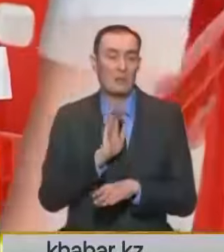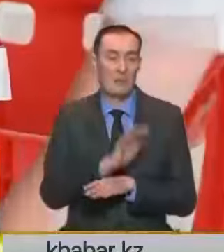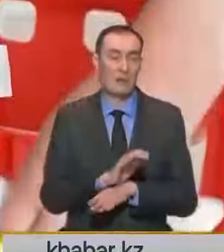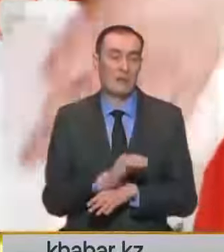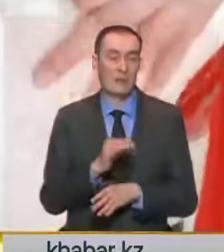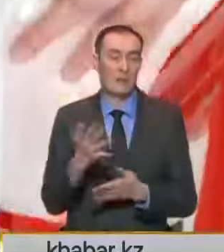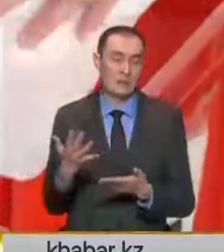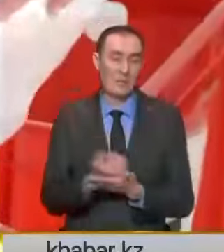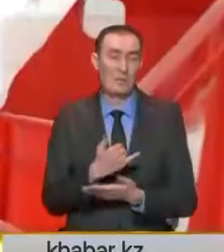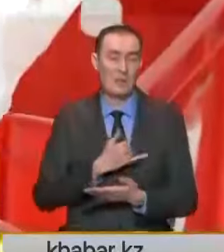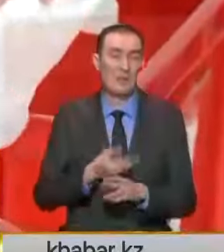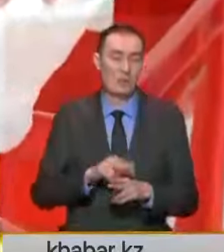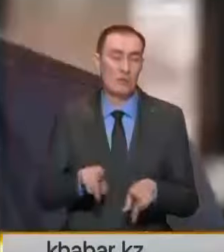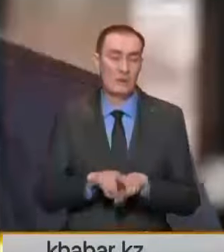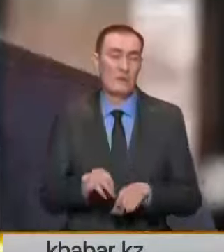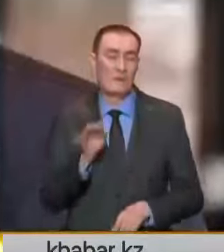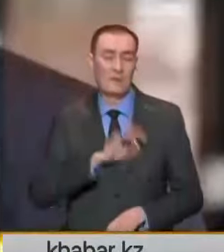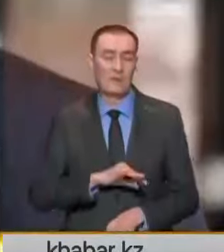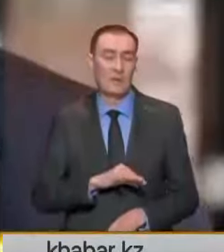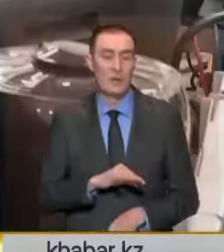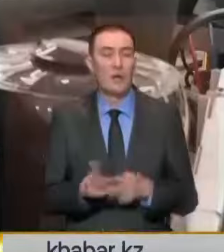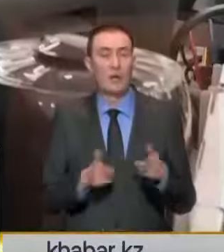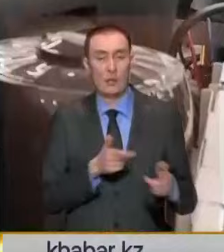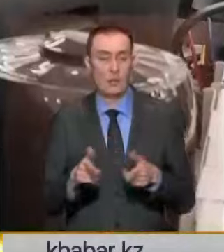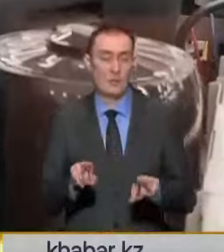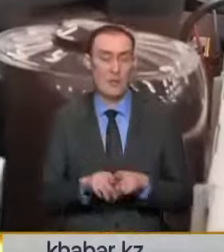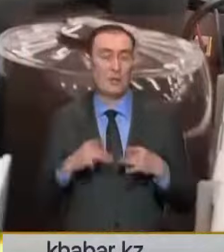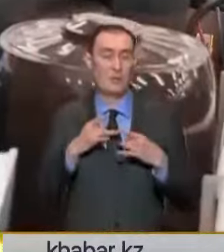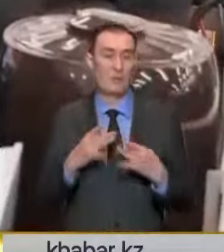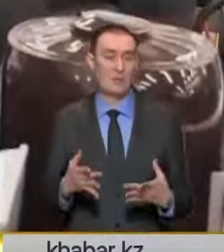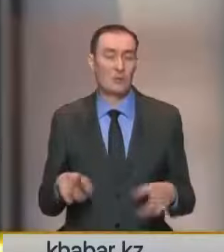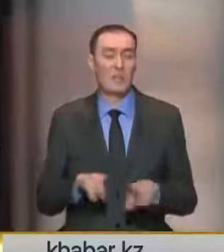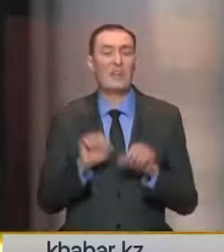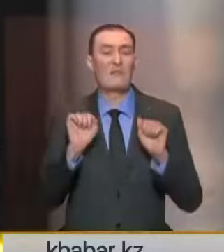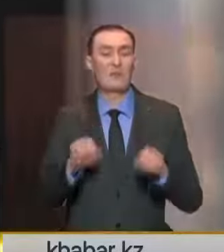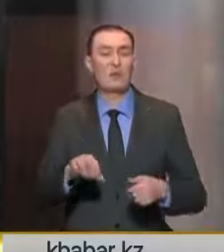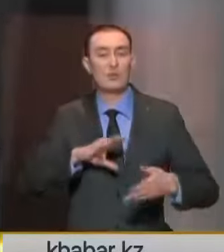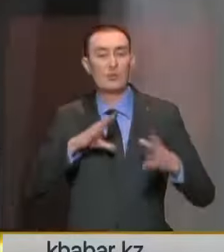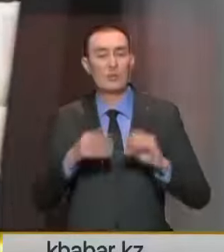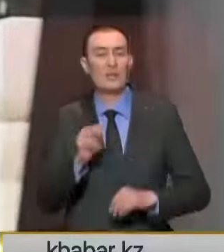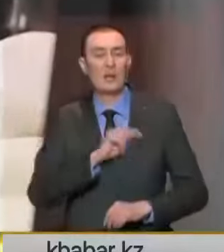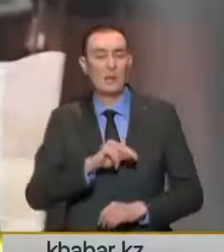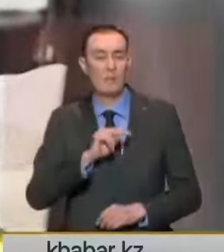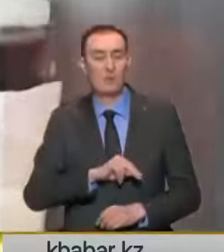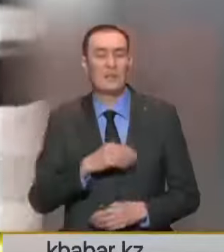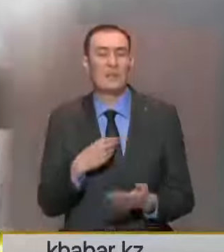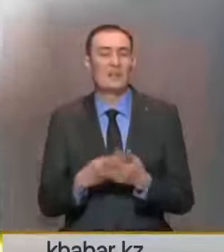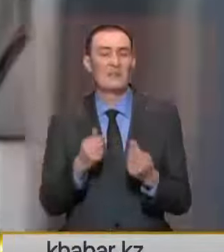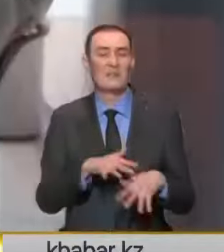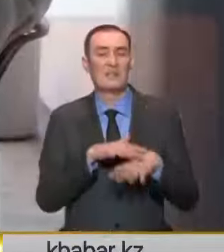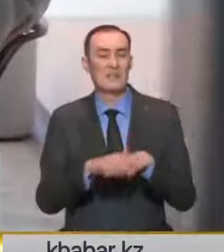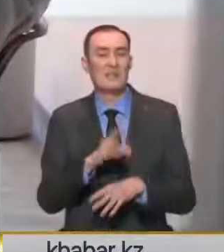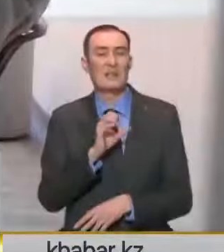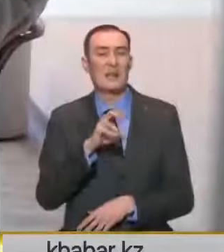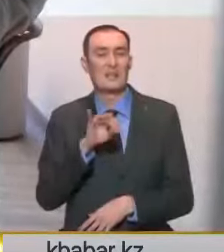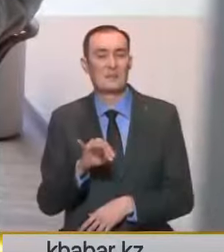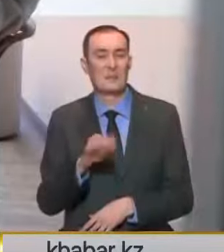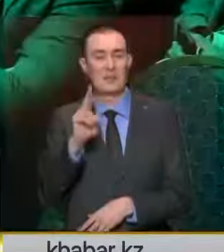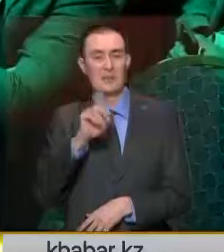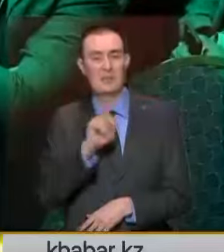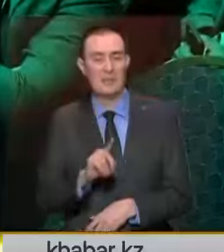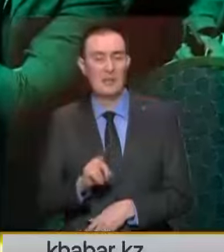и достигаем. Для нас это тоже рост. Готовимся как к празднику. Все эти возможности – результат большой работы и инвестиций Каспий-Кизет. Об